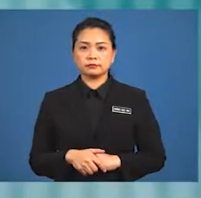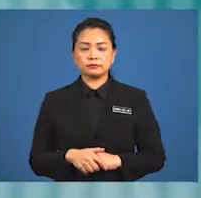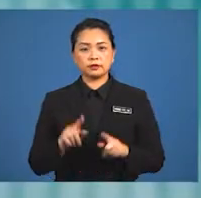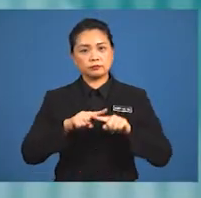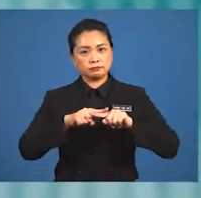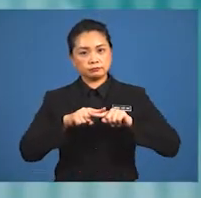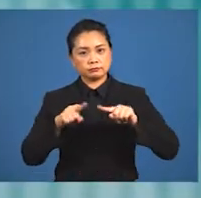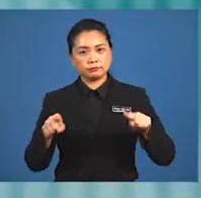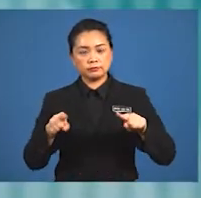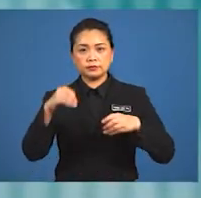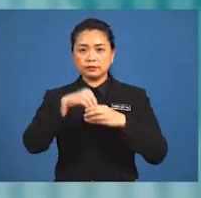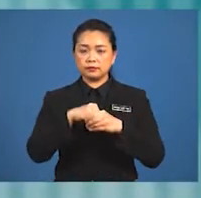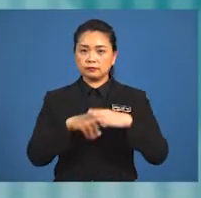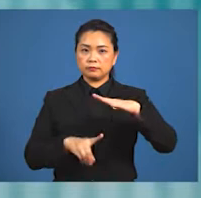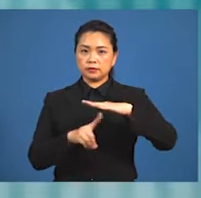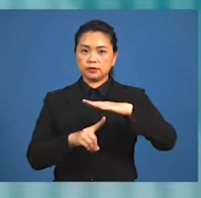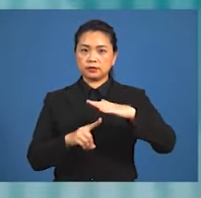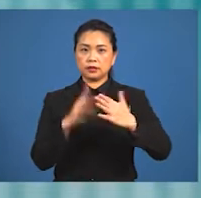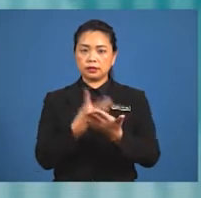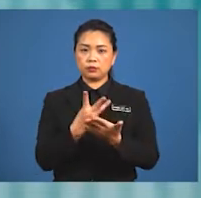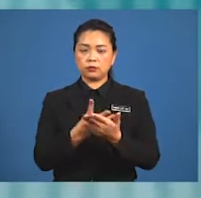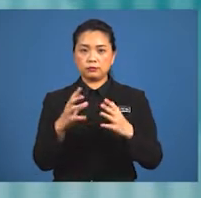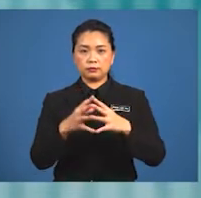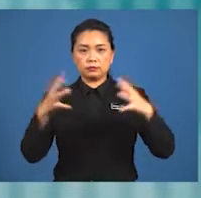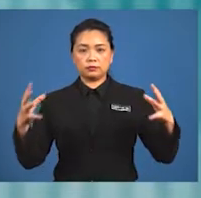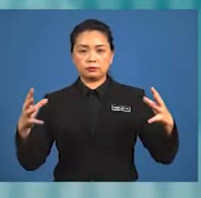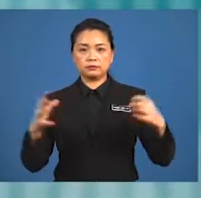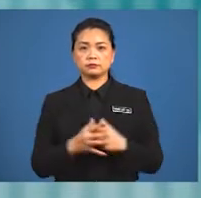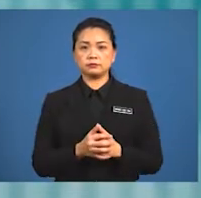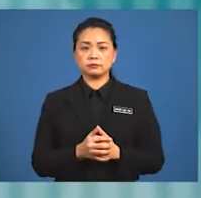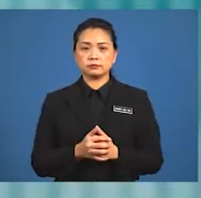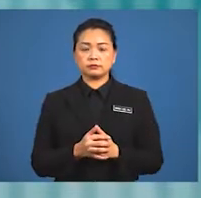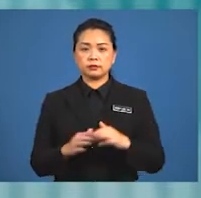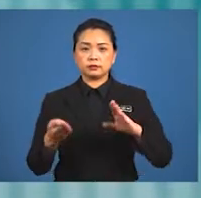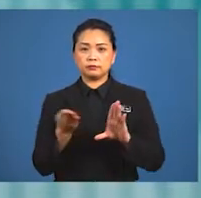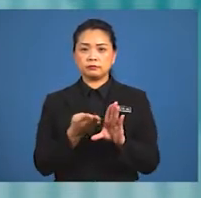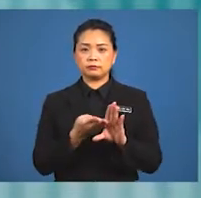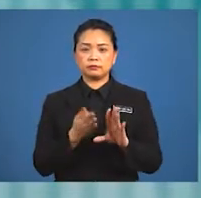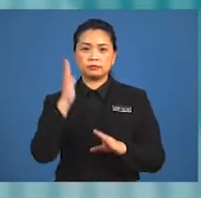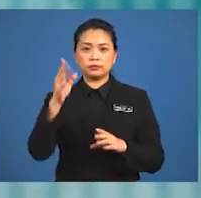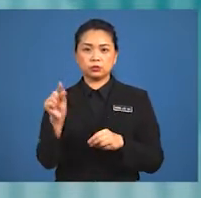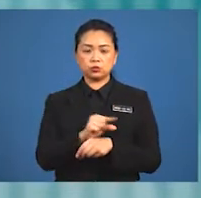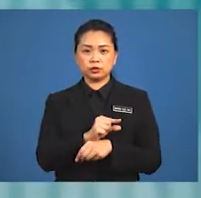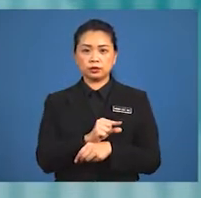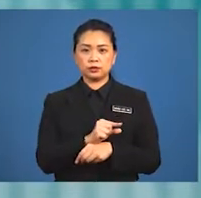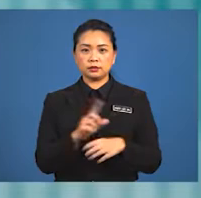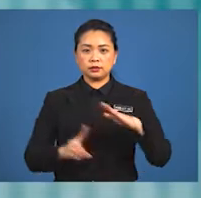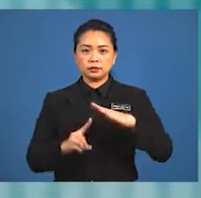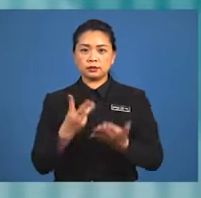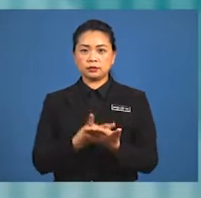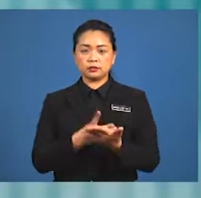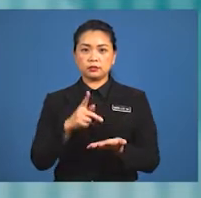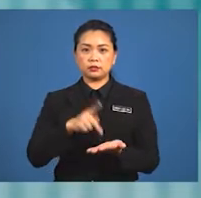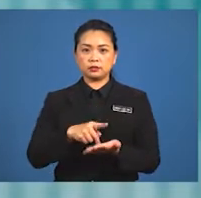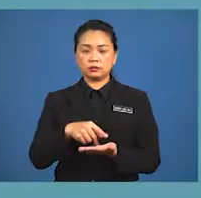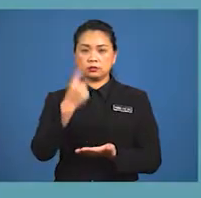Manakala dalam dasar kewangan mengembang, bank pusat akan menggunakan alat dasar kewangan kuantitatif untuk